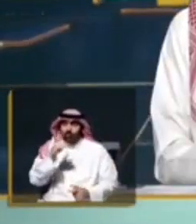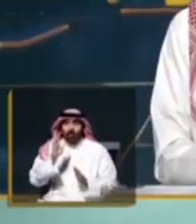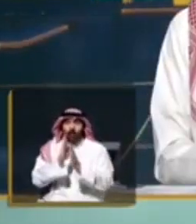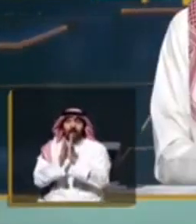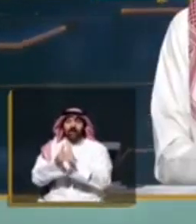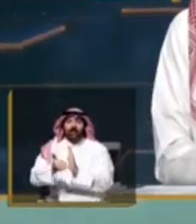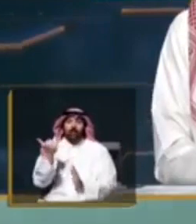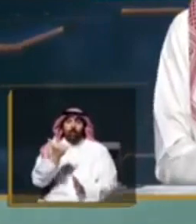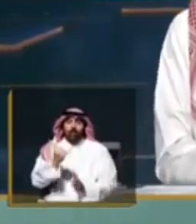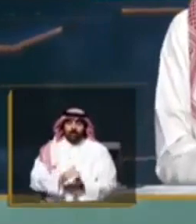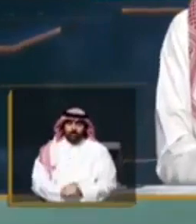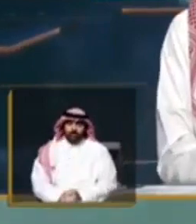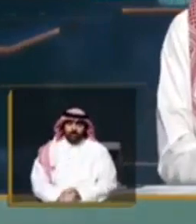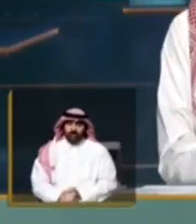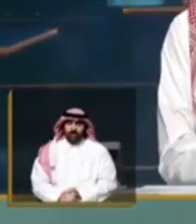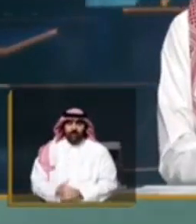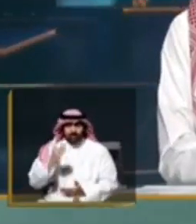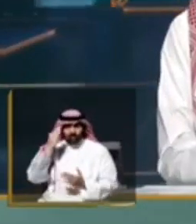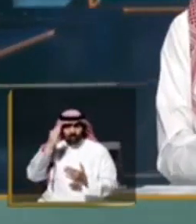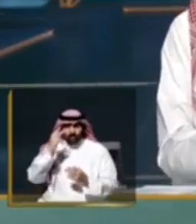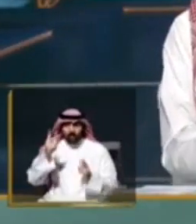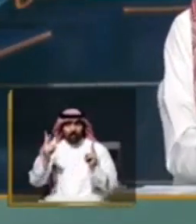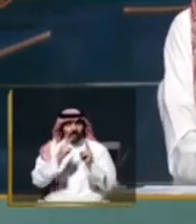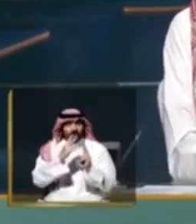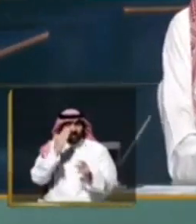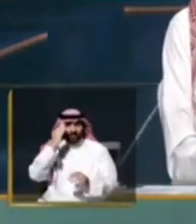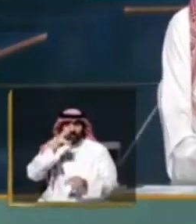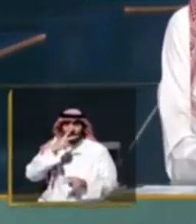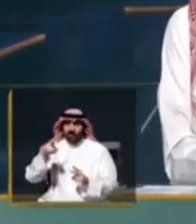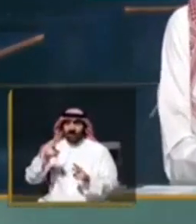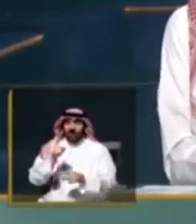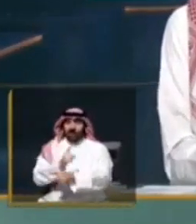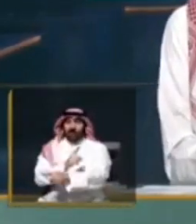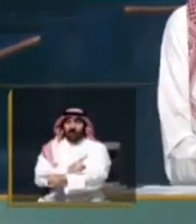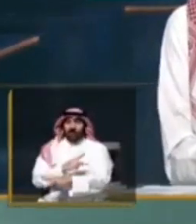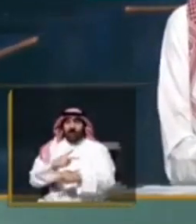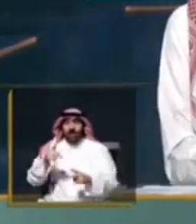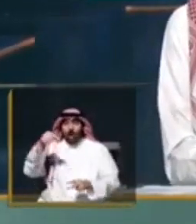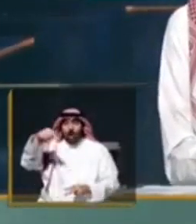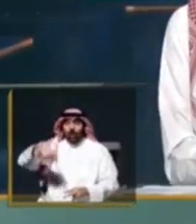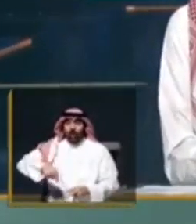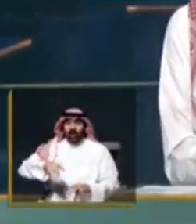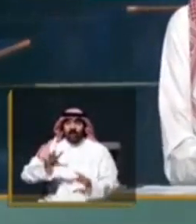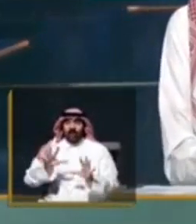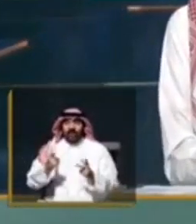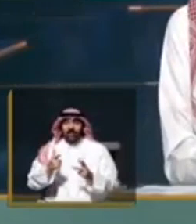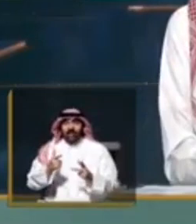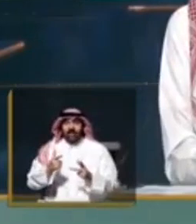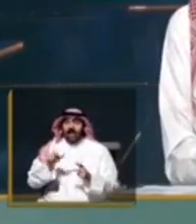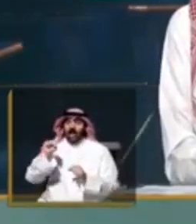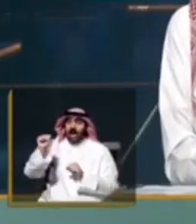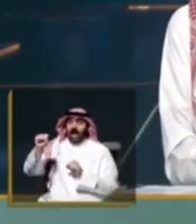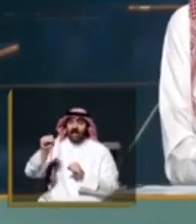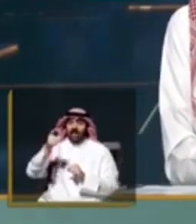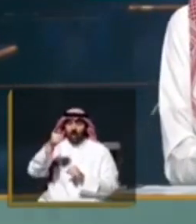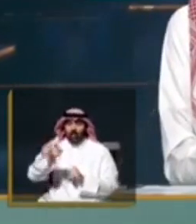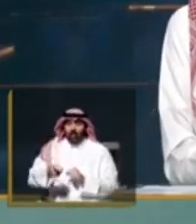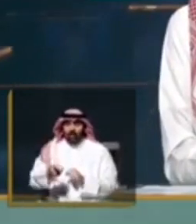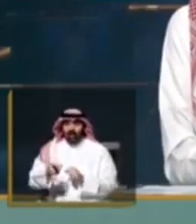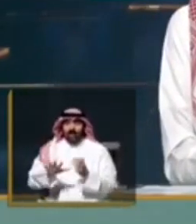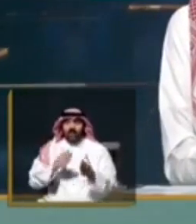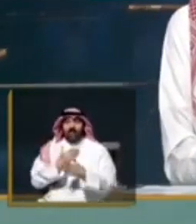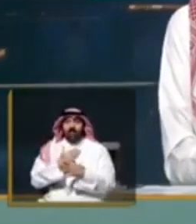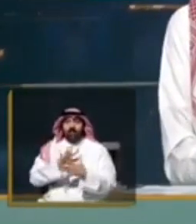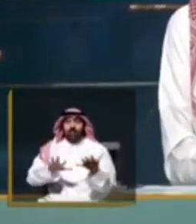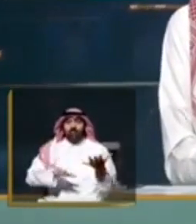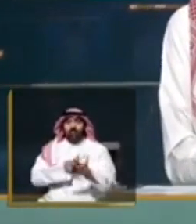القول؟ حياك الله أحمد وسادة المشاهدين الكرام. ربما اليوم يكون يوم استثنائي في مسار أزمة